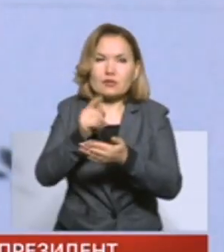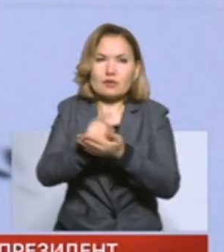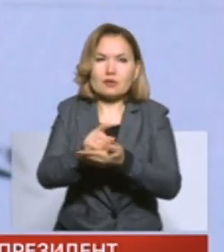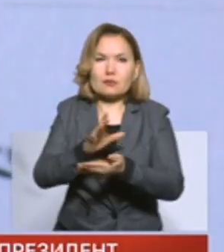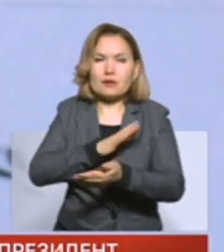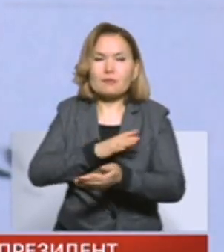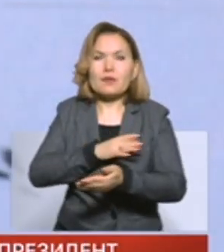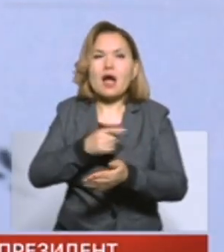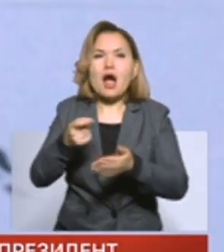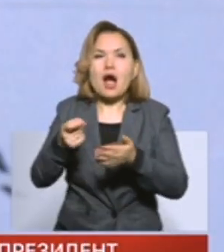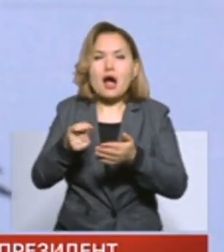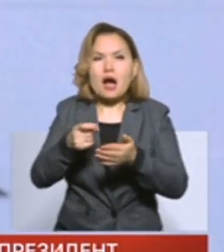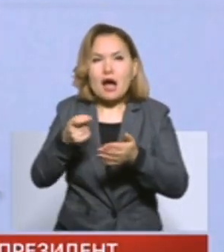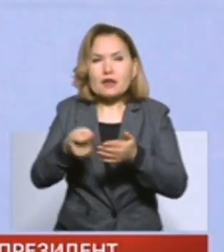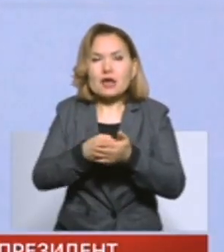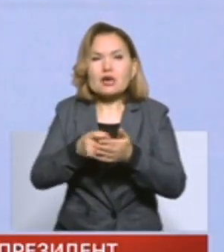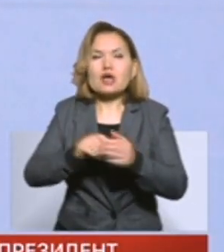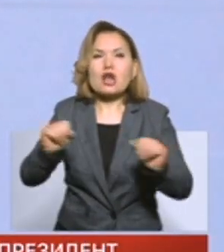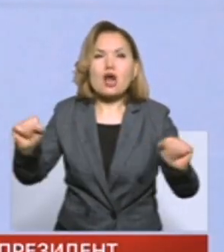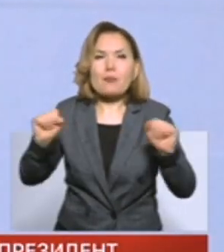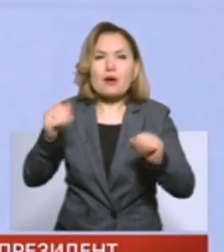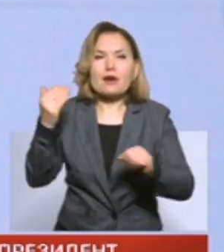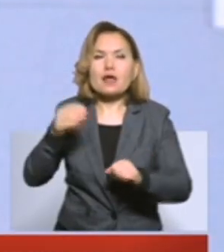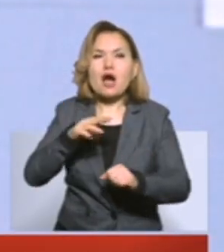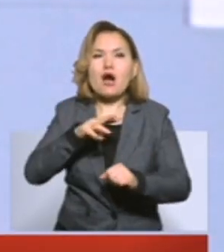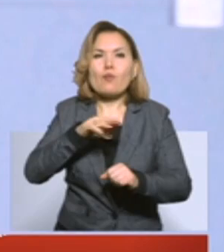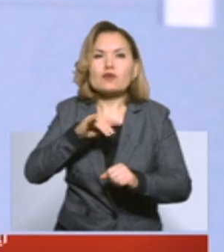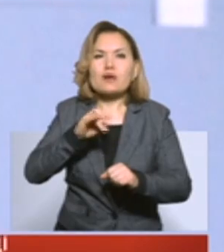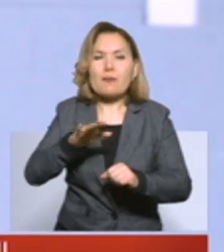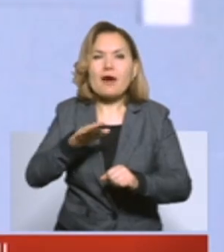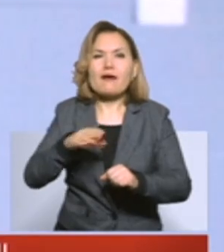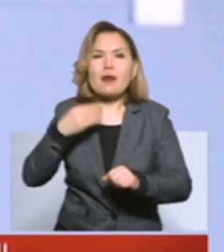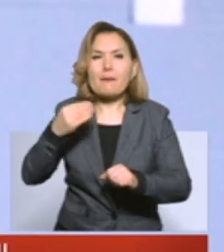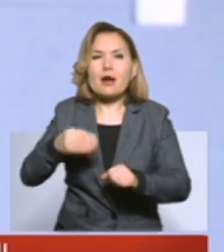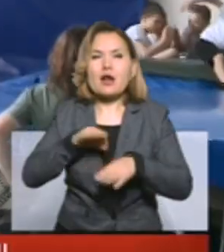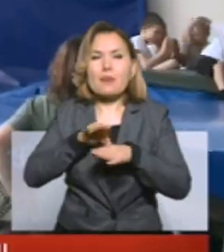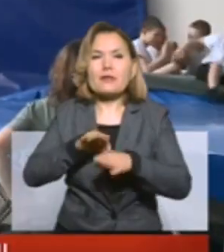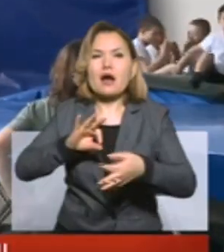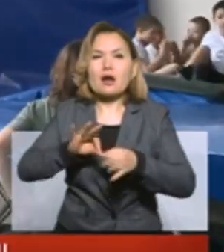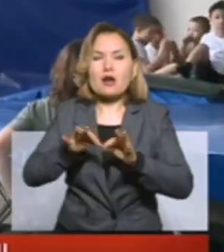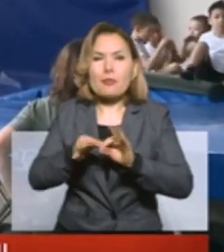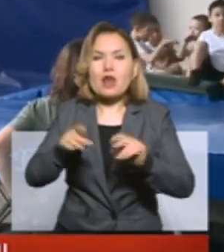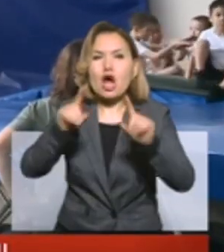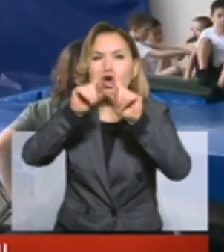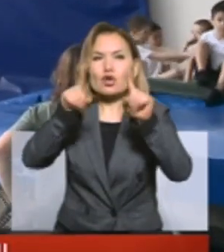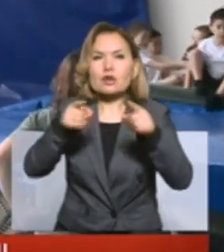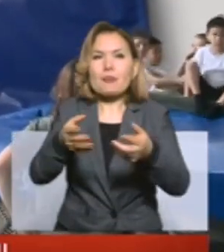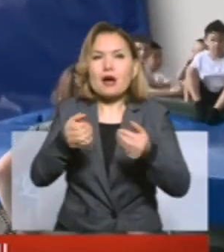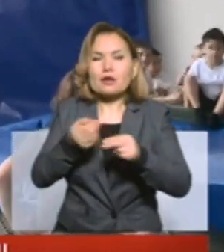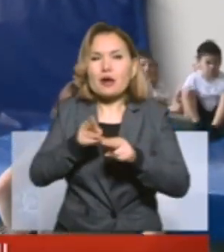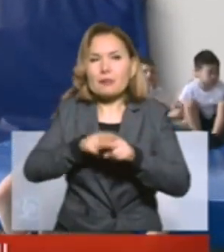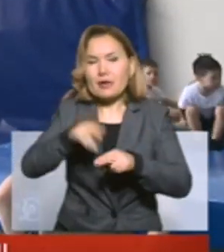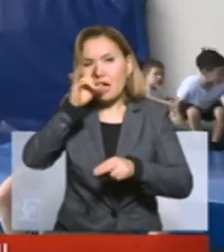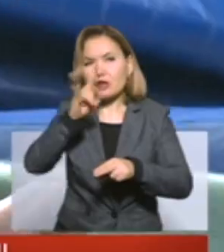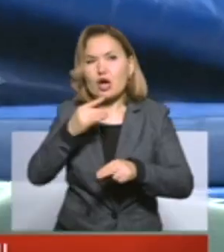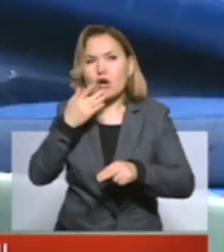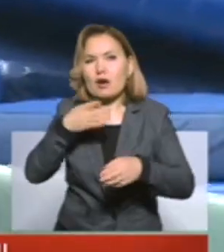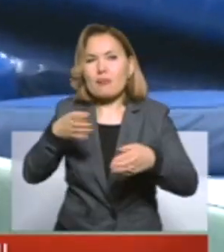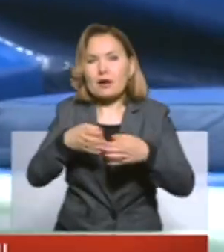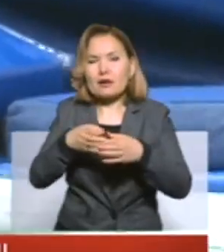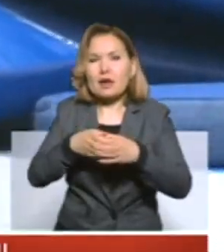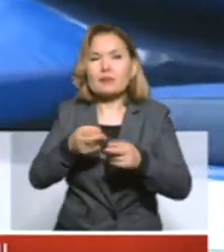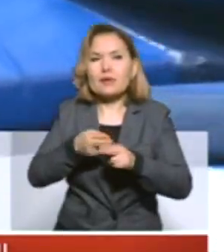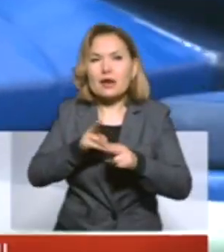Хабарымыздың соңында спорт ақпараты. Қарағандылық спортшы Даниил Мұсабаев Парижде өтетін олимпиадаға жолдама алды. Бұл Қазақстан ұлттық